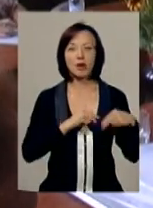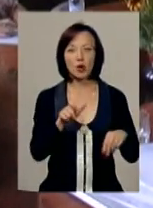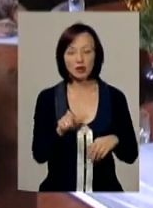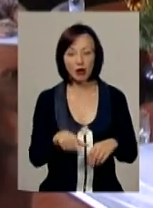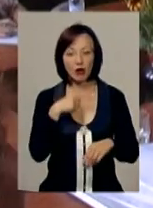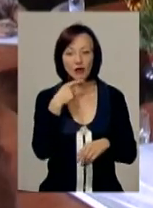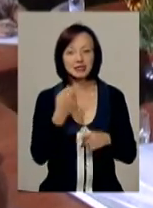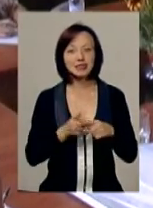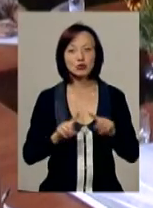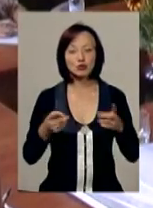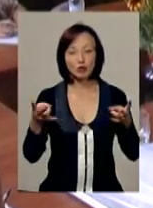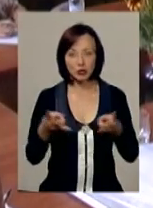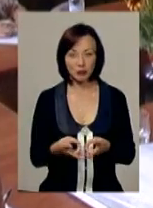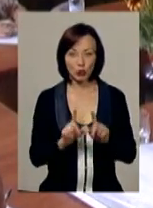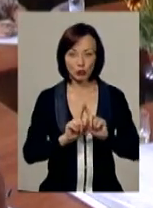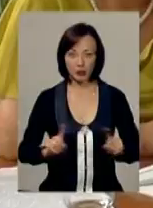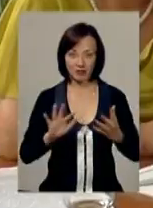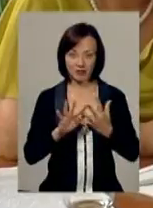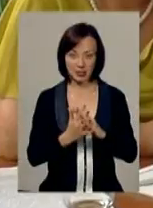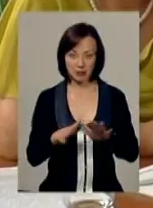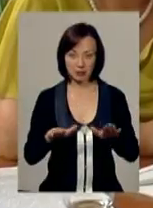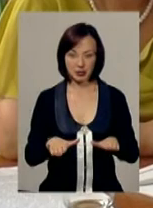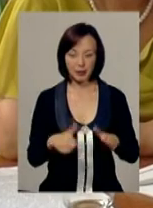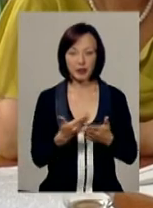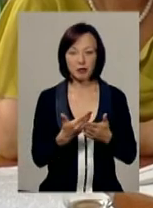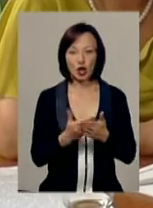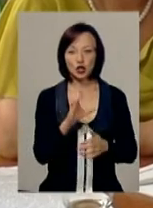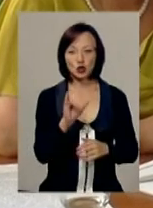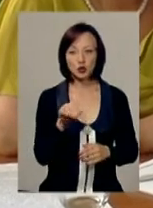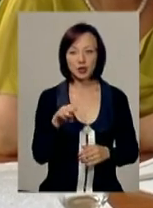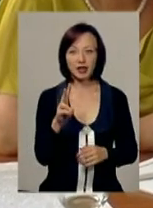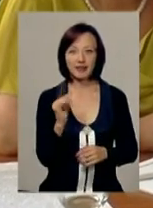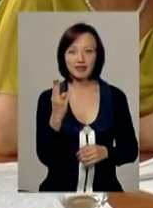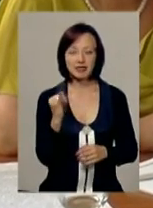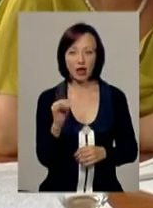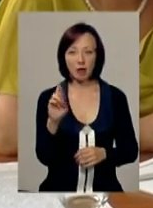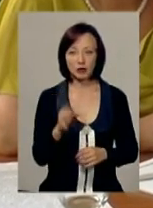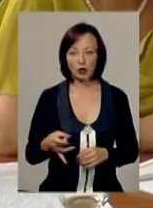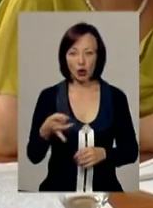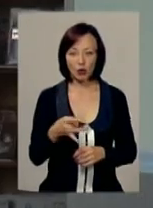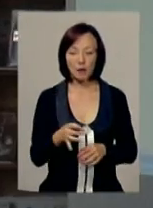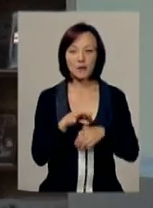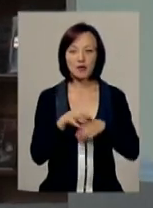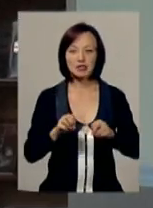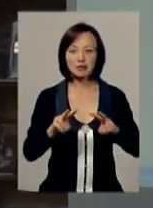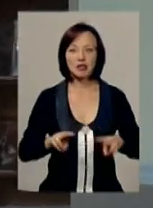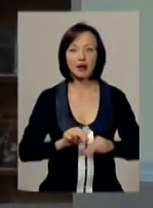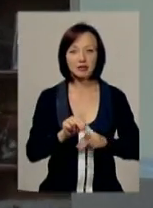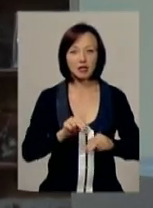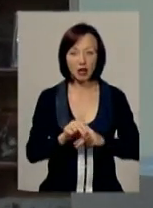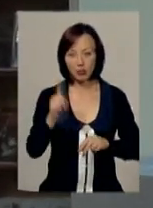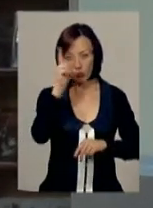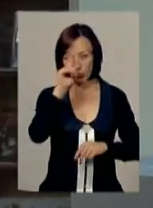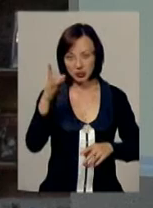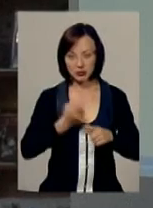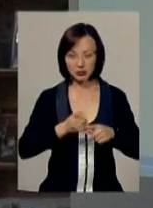ресурс дуже потрібний, особливо у сільській місцевості. У Сутківцях Ярмолинецького району, наприклад, у бібліотеці навіть проводили спеціальне заняття, аби